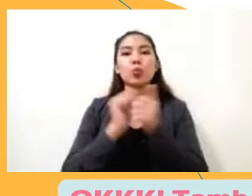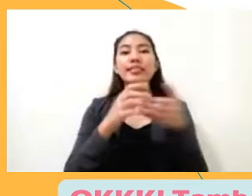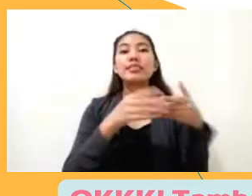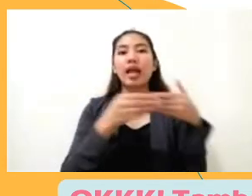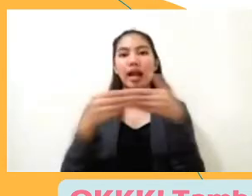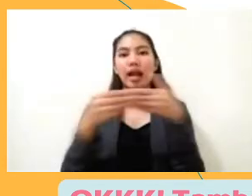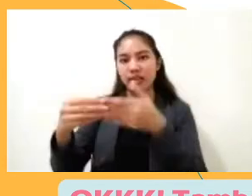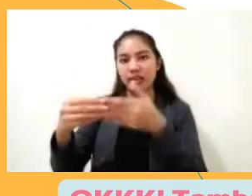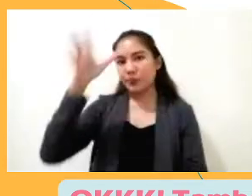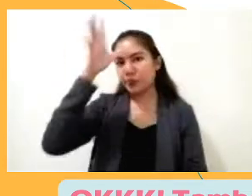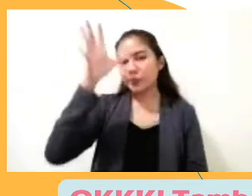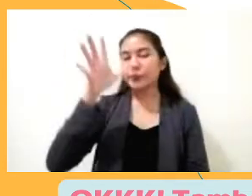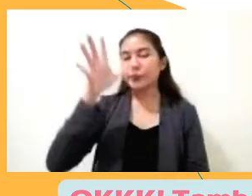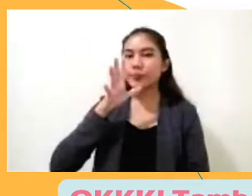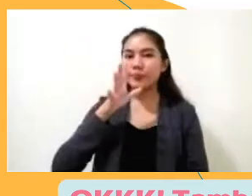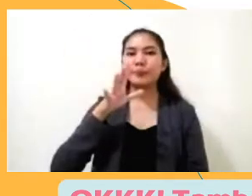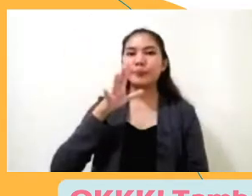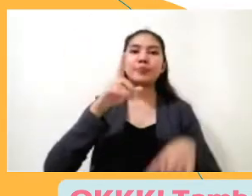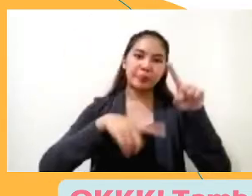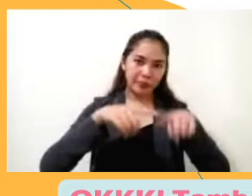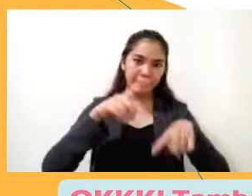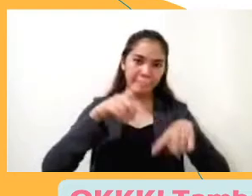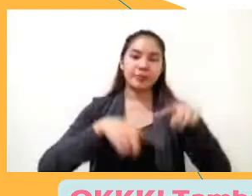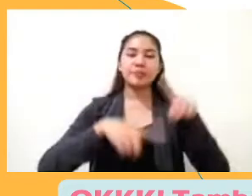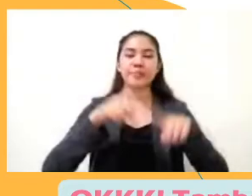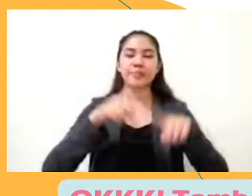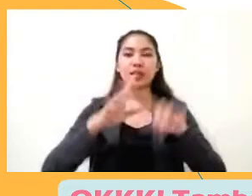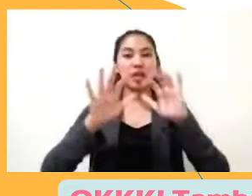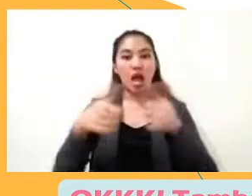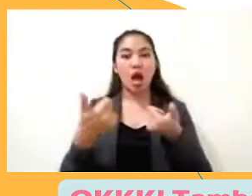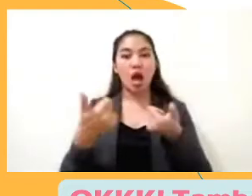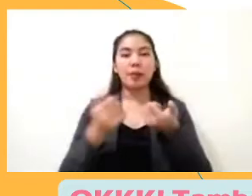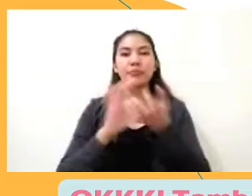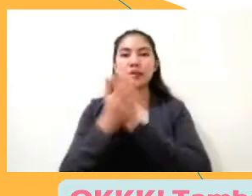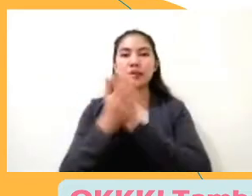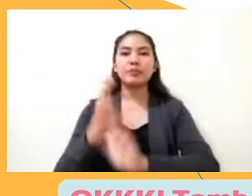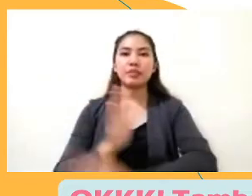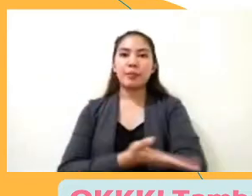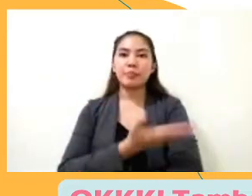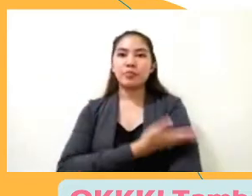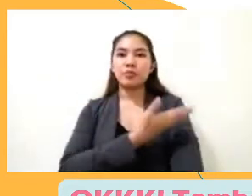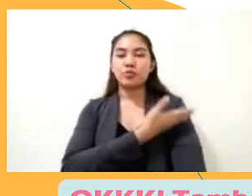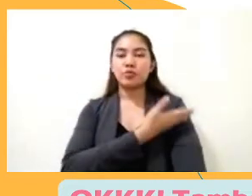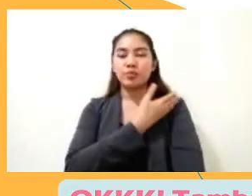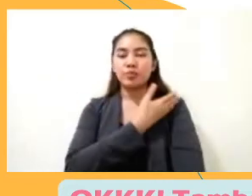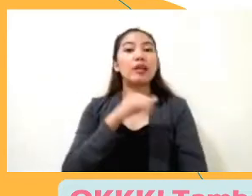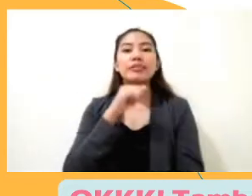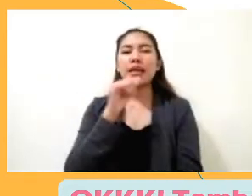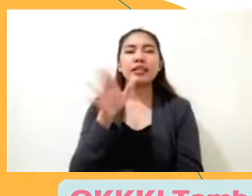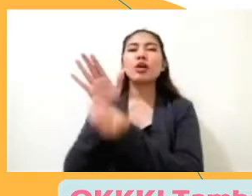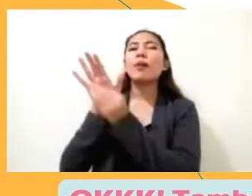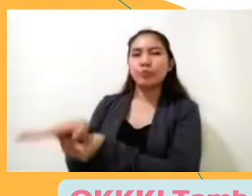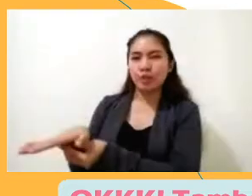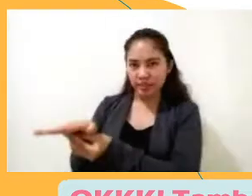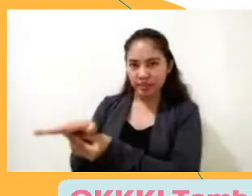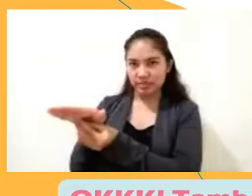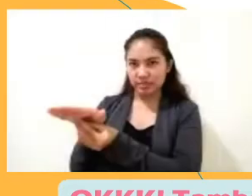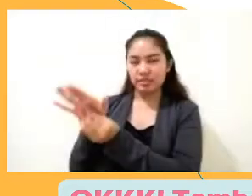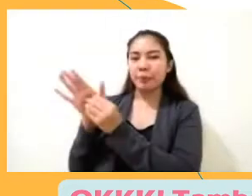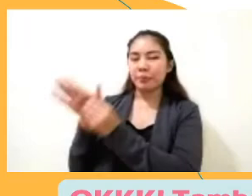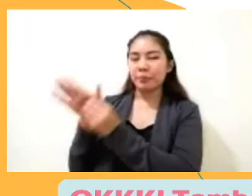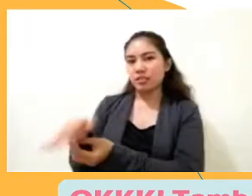mga kaibigan, kung paano pa tayo makakaunlad. Hanggang hindi tayo nakakasakit ng ibang tao, wala